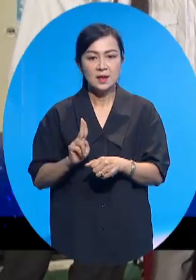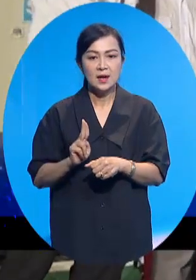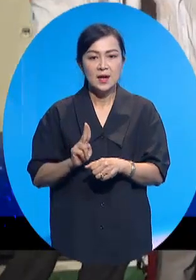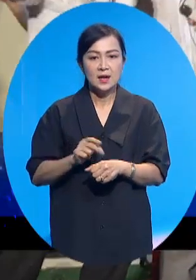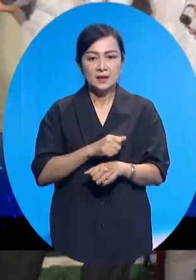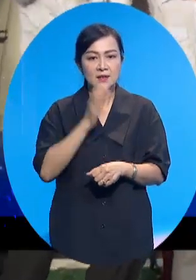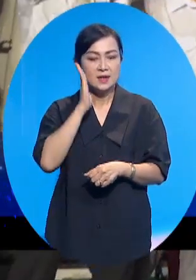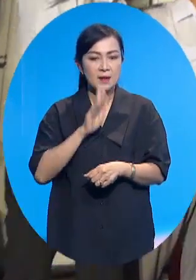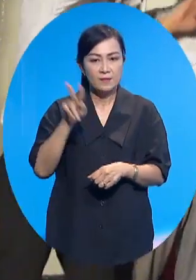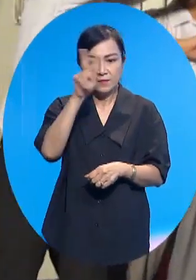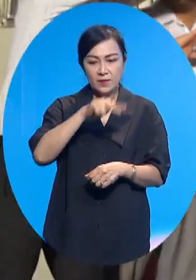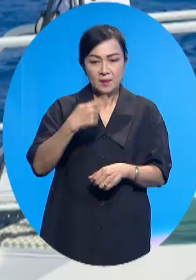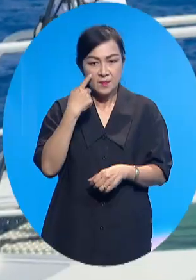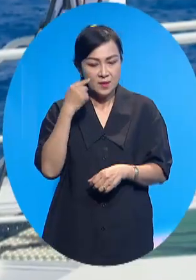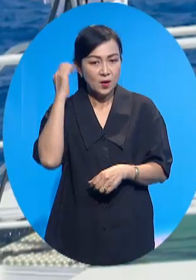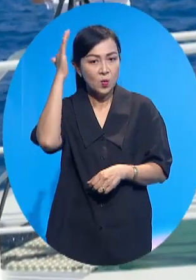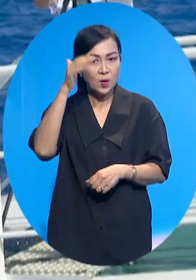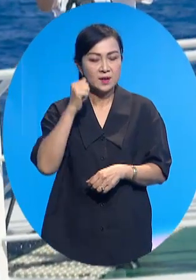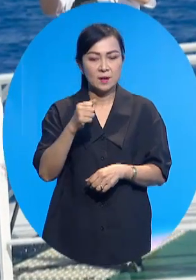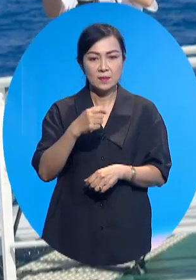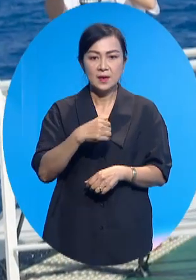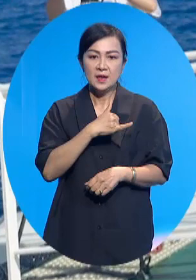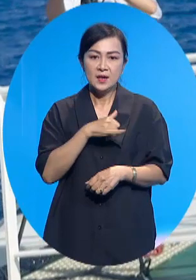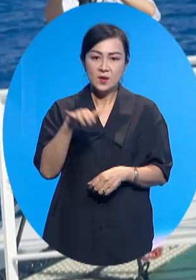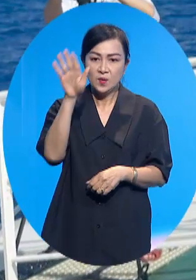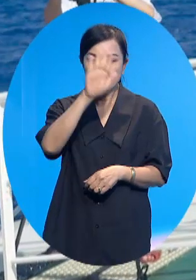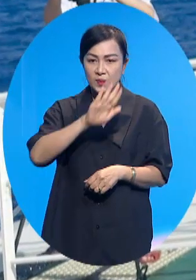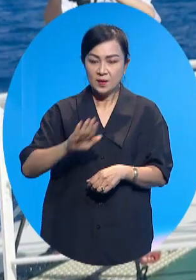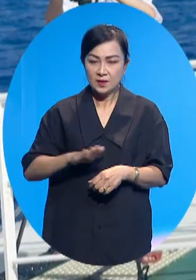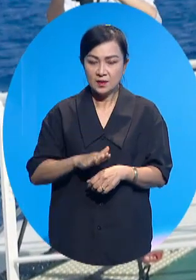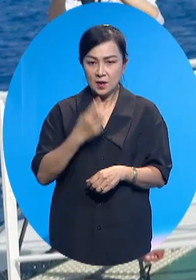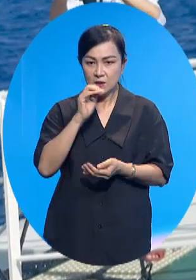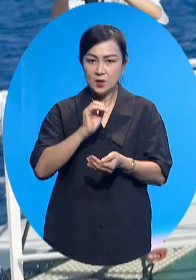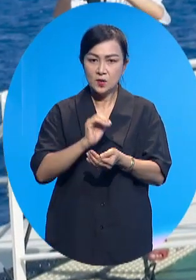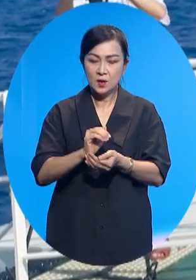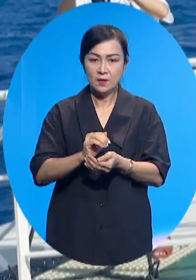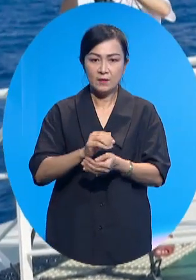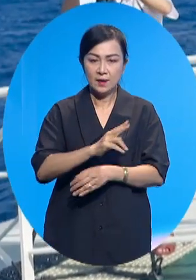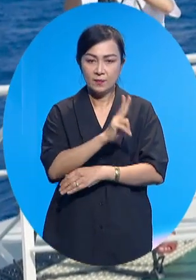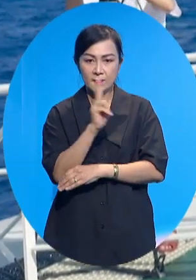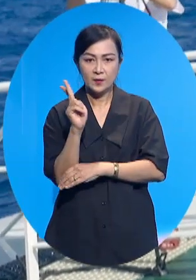đảo những người đẹp Việt Nam Càng nhận ra tầm quan trọng của tình yêu biển đảo phải tiếp tục được gìn giữ và phát huy